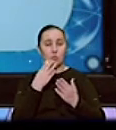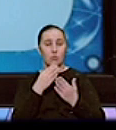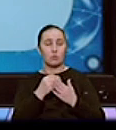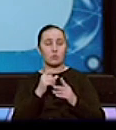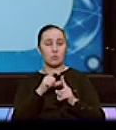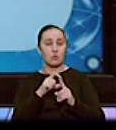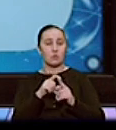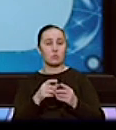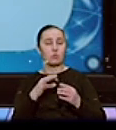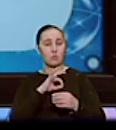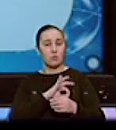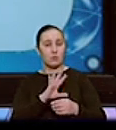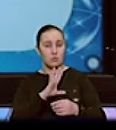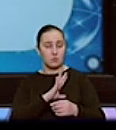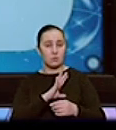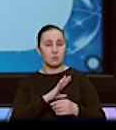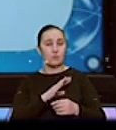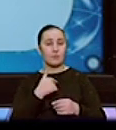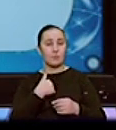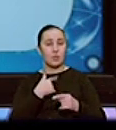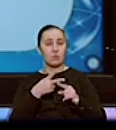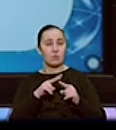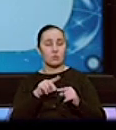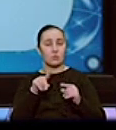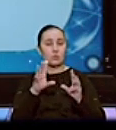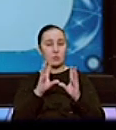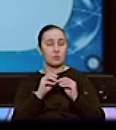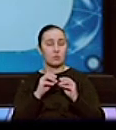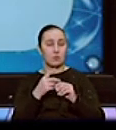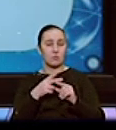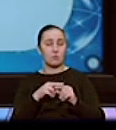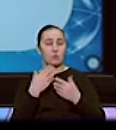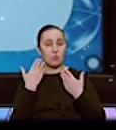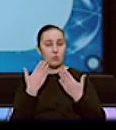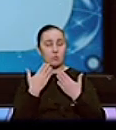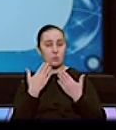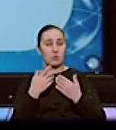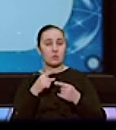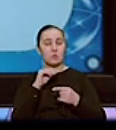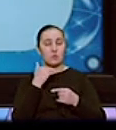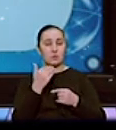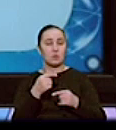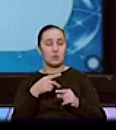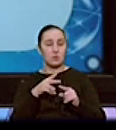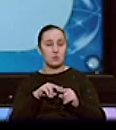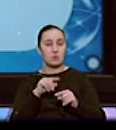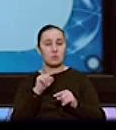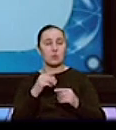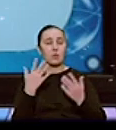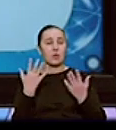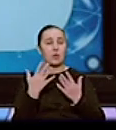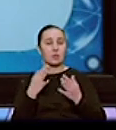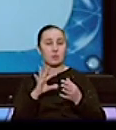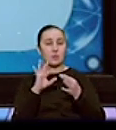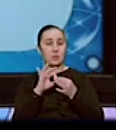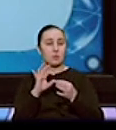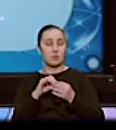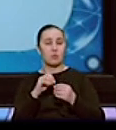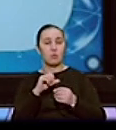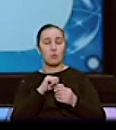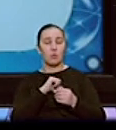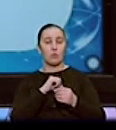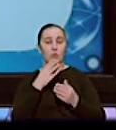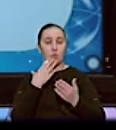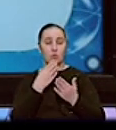ma'nosida qo'llanilgan? Men ushbu birikmalarni o'qiyman, siz esa qaysi birikmalar